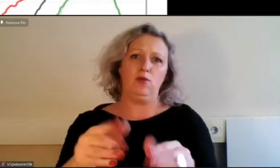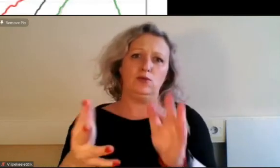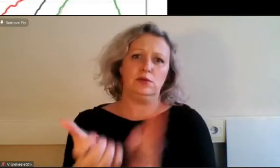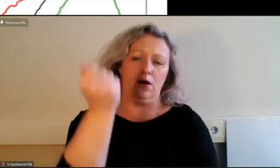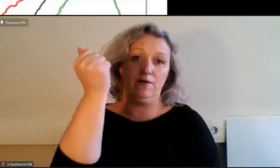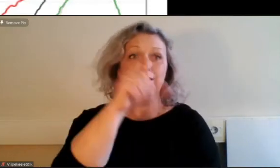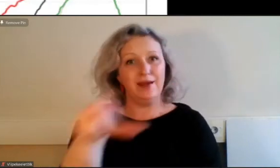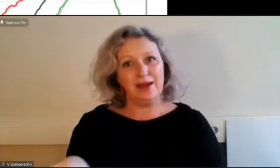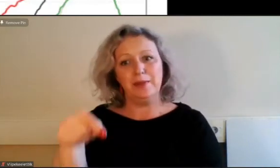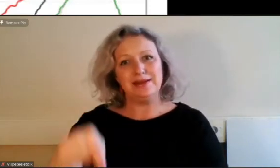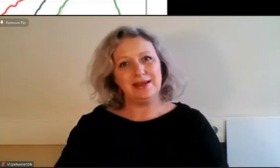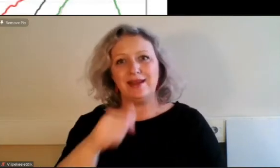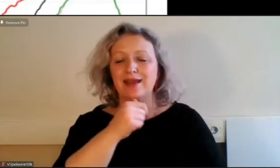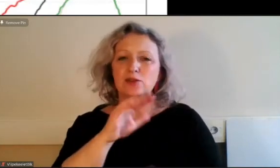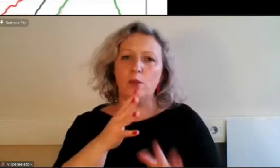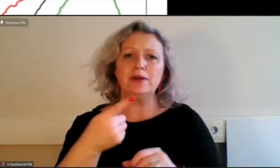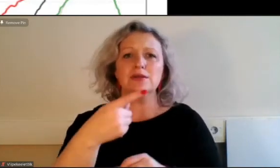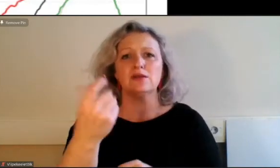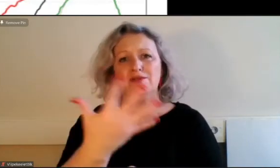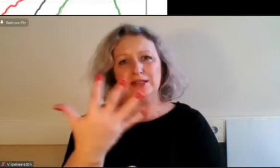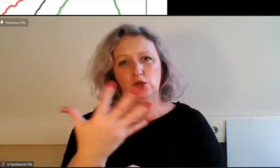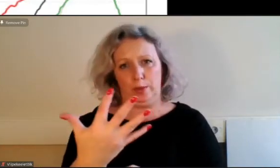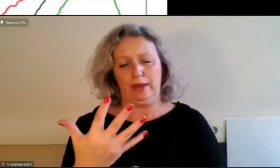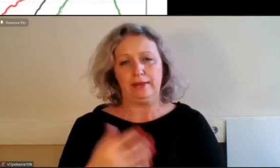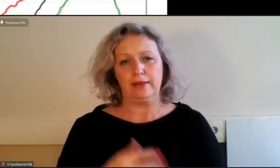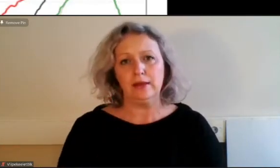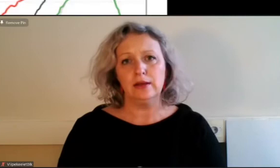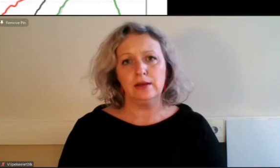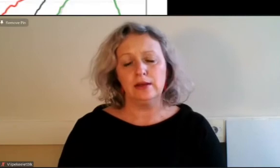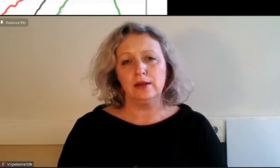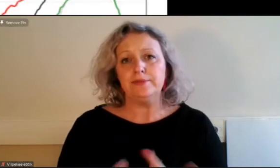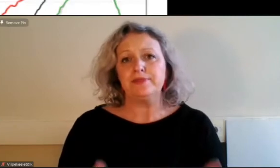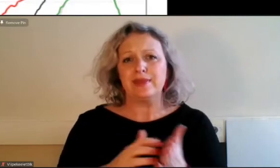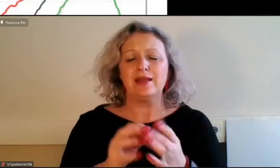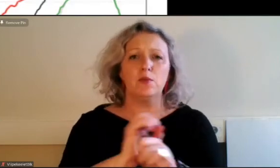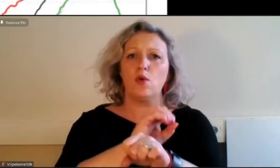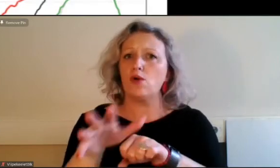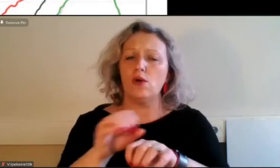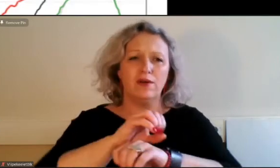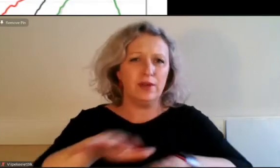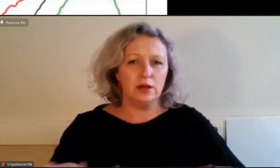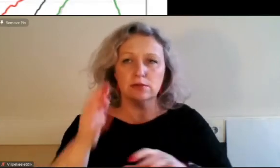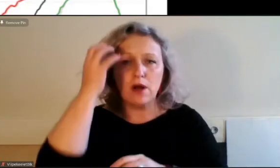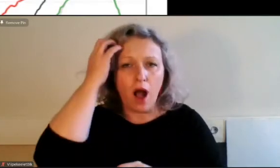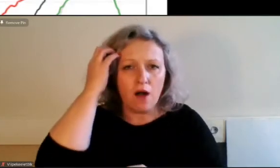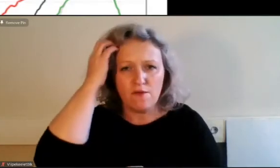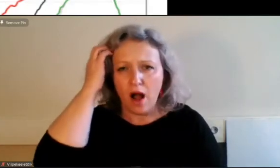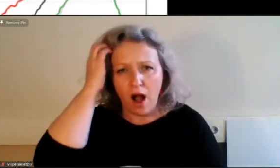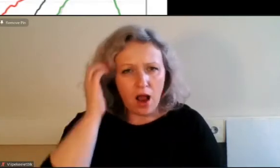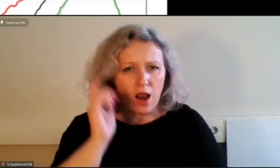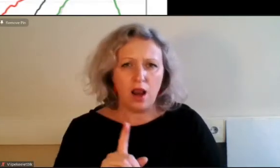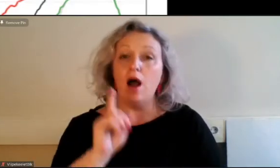praegu Eestis nakatumiste kõverad. On näha, et see on täiesti erinev. Võtame siit